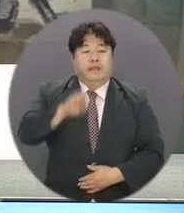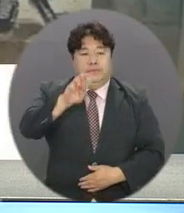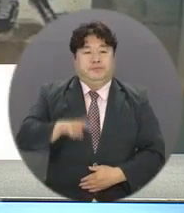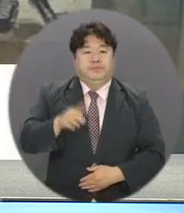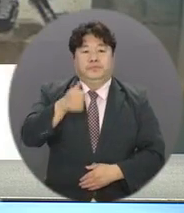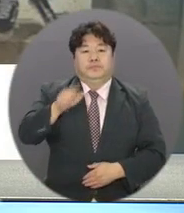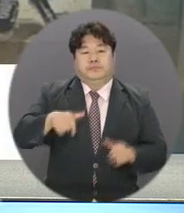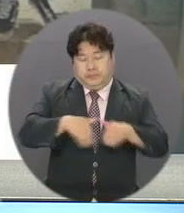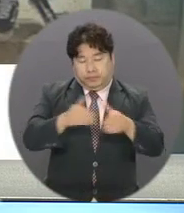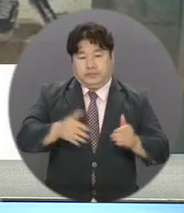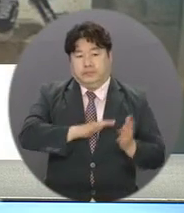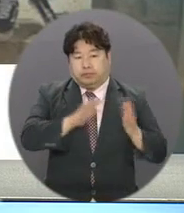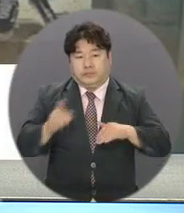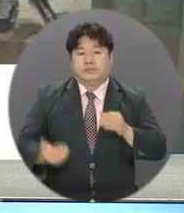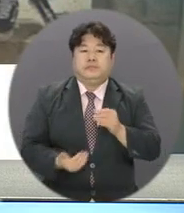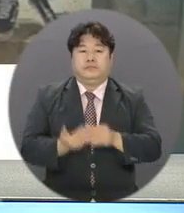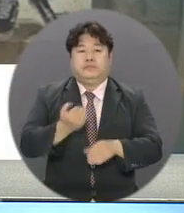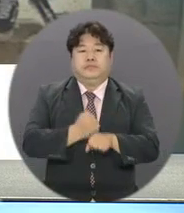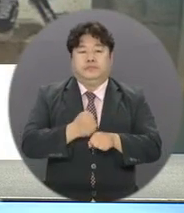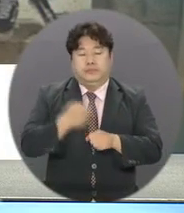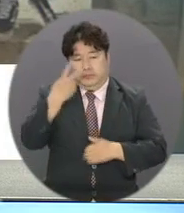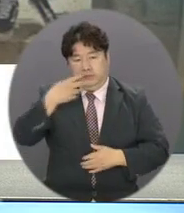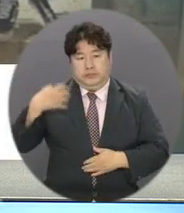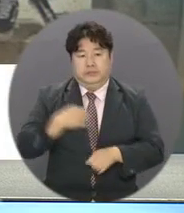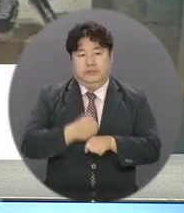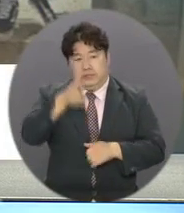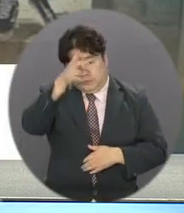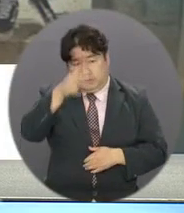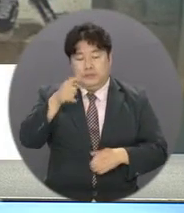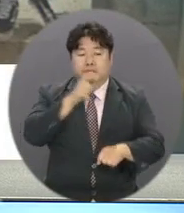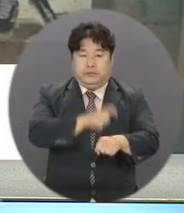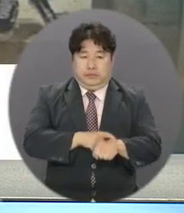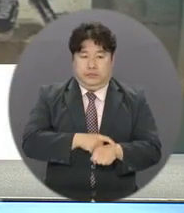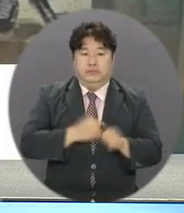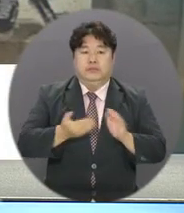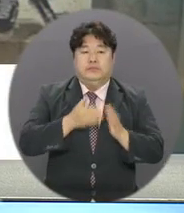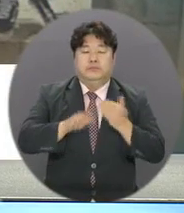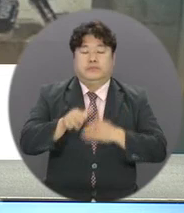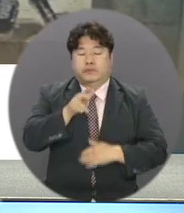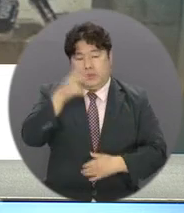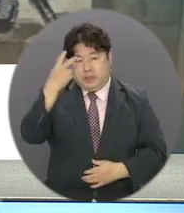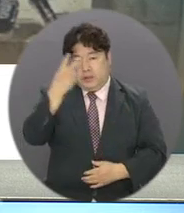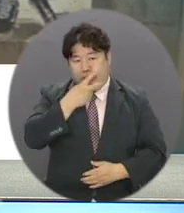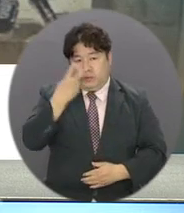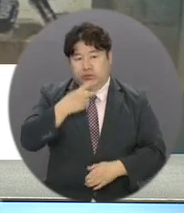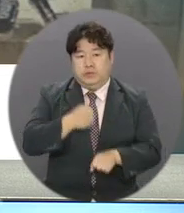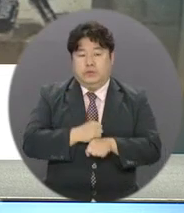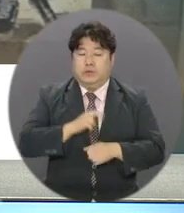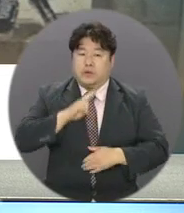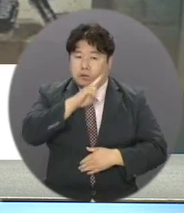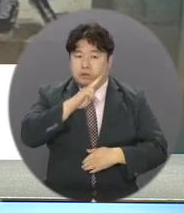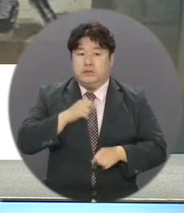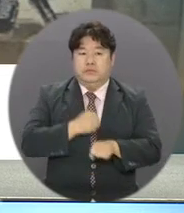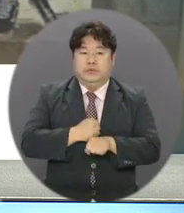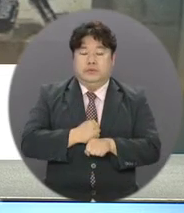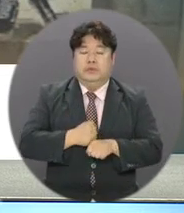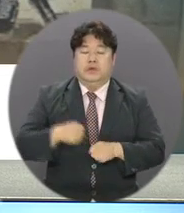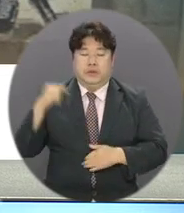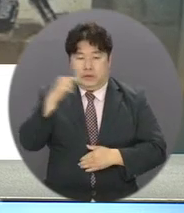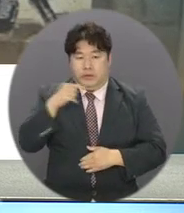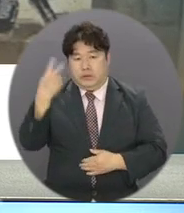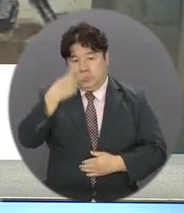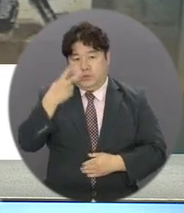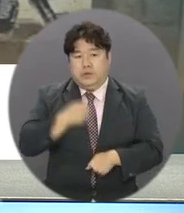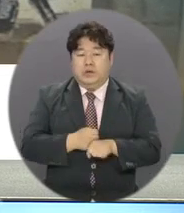광주 학동 붕괴 참사 수사를 담당한 경찰이 구속된 뒤 수사에 의문을 제기하며 철저히 수사하라는 목소리가 끊이지